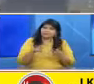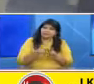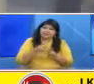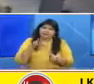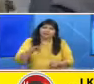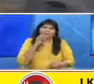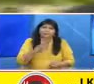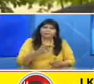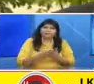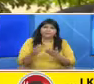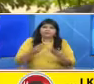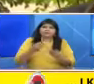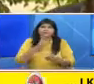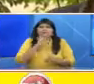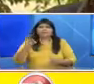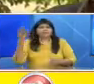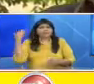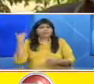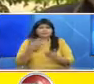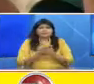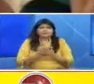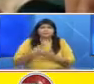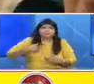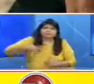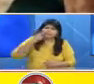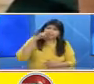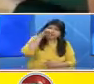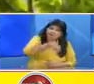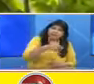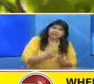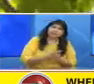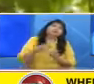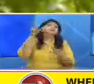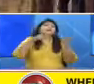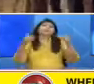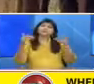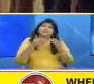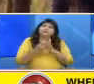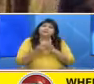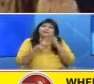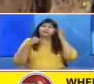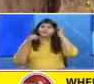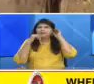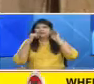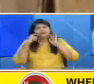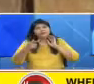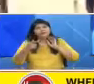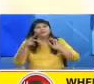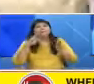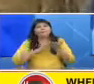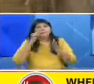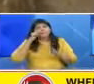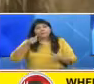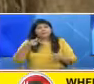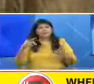ही। और पिछले कुछ हफ्तों में मैं जहाँ भी गया हूँ, लोगों से मिला हूँ, वहाँ मैन वर्सेस वाइल्ड